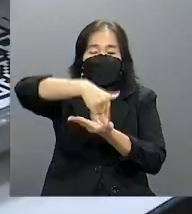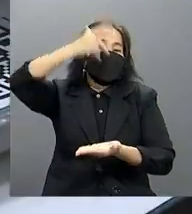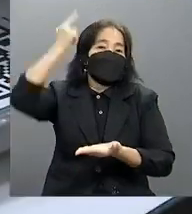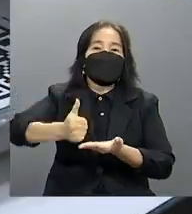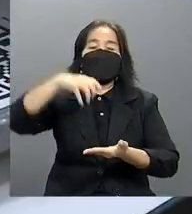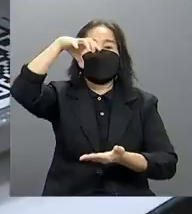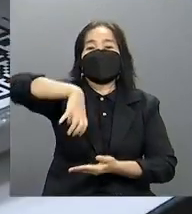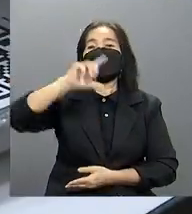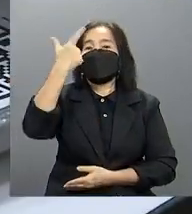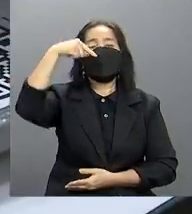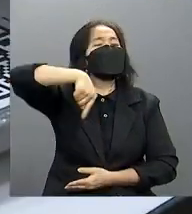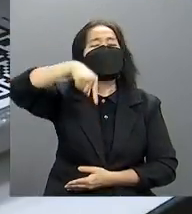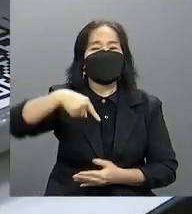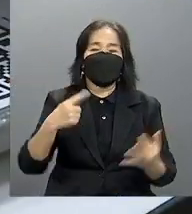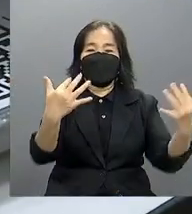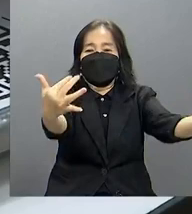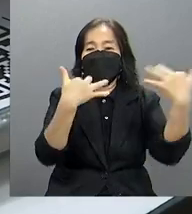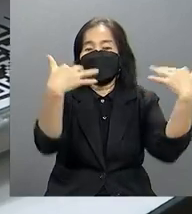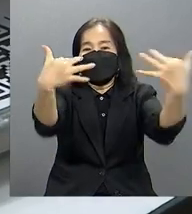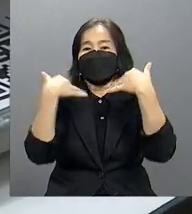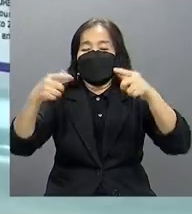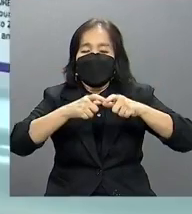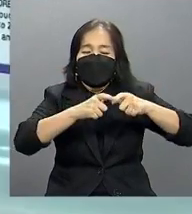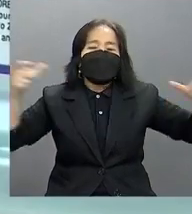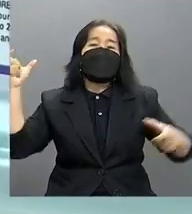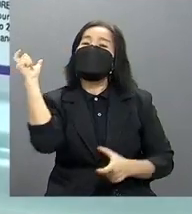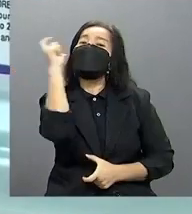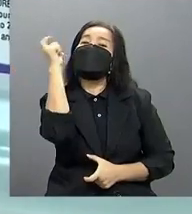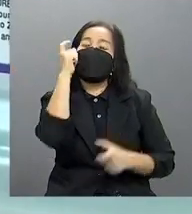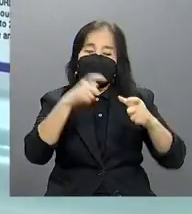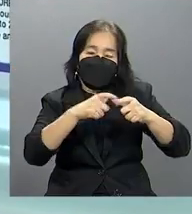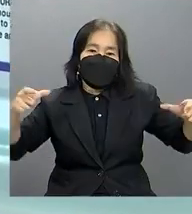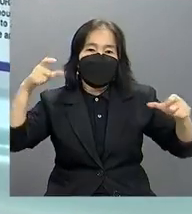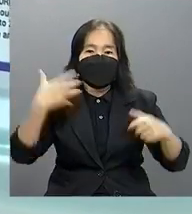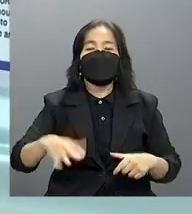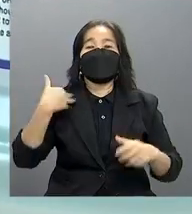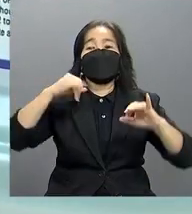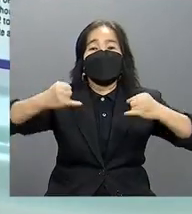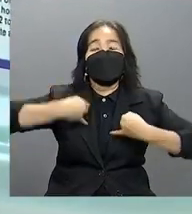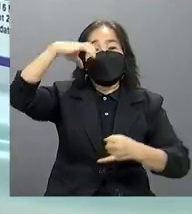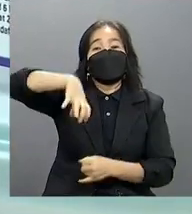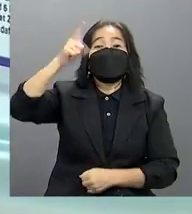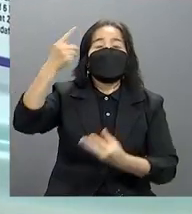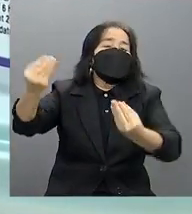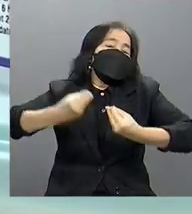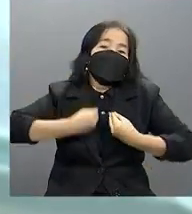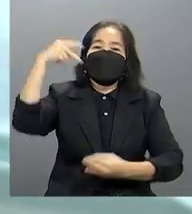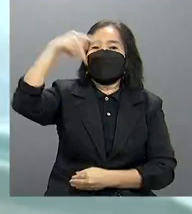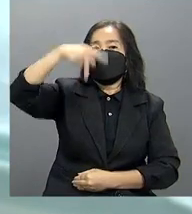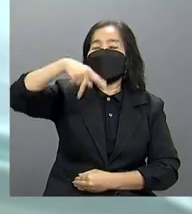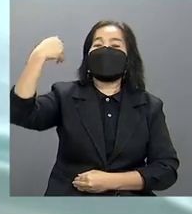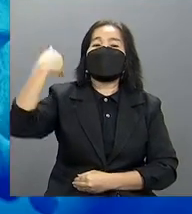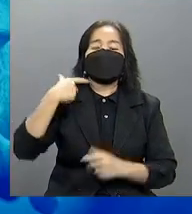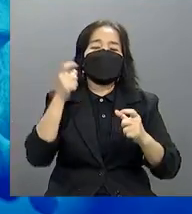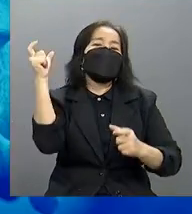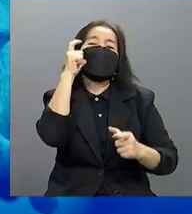ะที่มีความพร้อมทุกด้านแล้วก็ได้รับการสนับสนุนให้ใช้พื้นที่เป็นกรณีพิเศษอีกด้วยนะคะสำหรับข้อมู